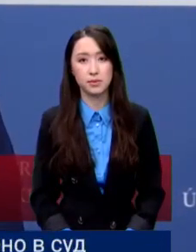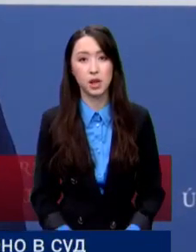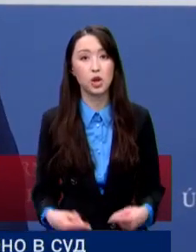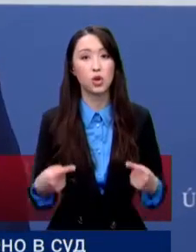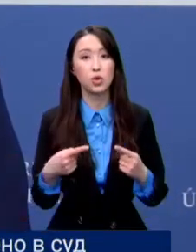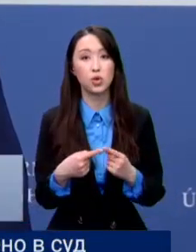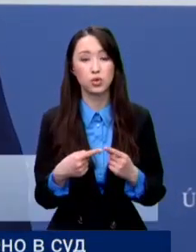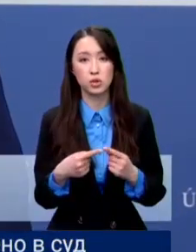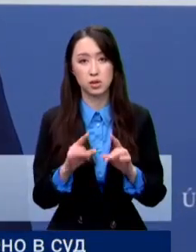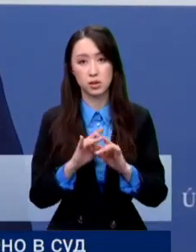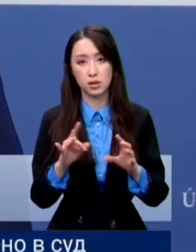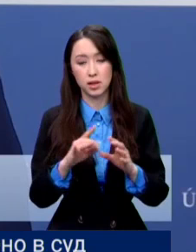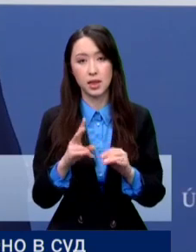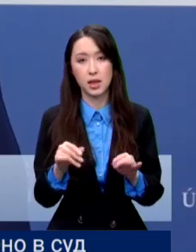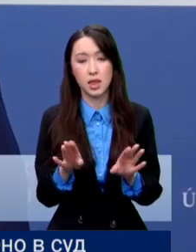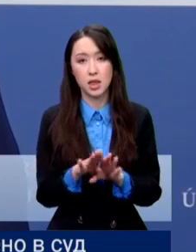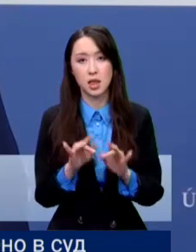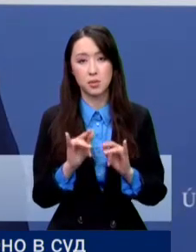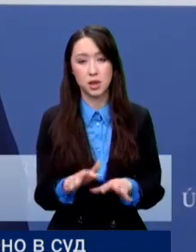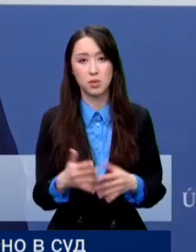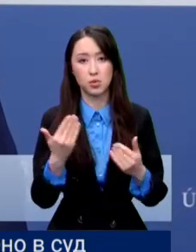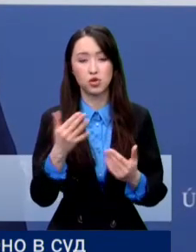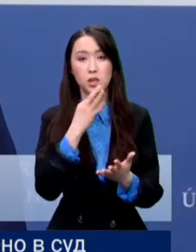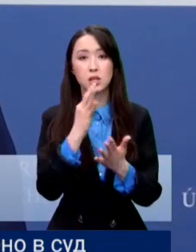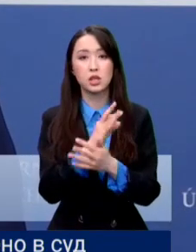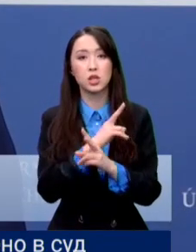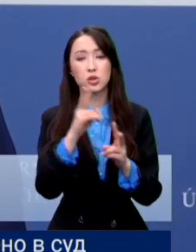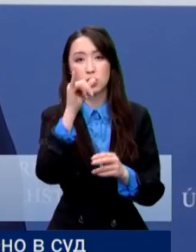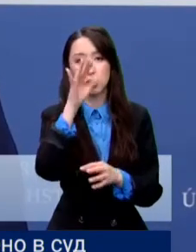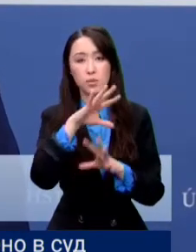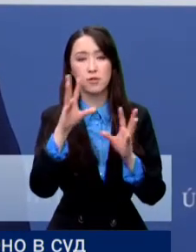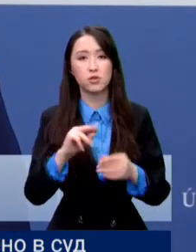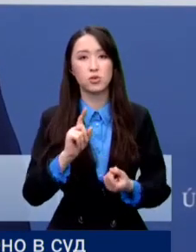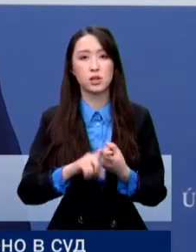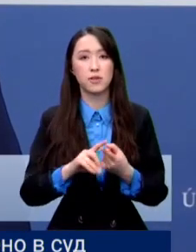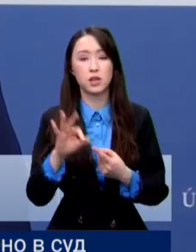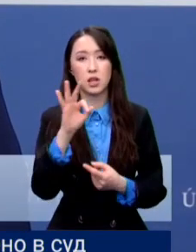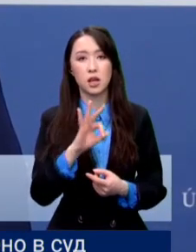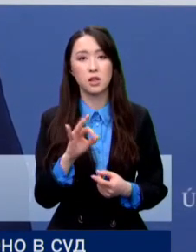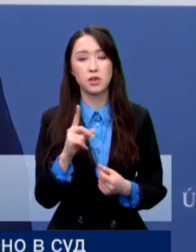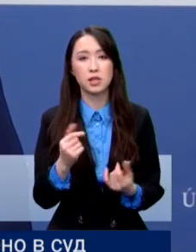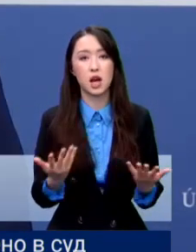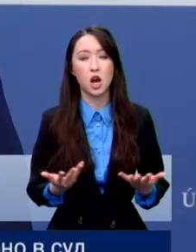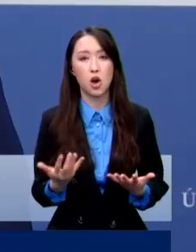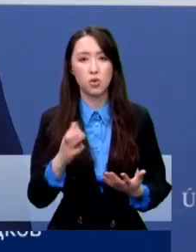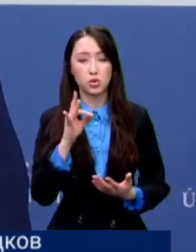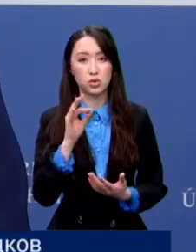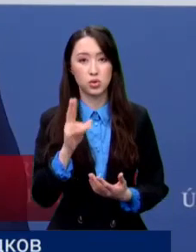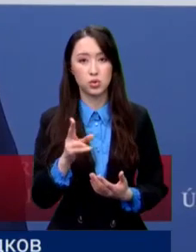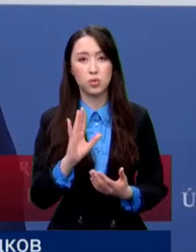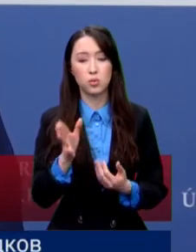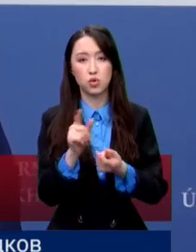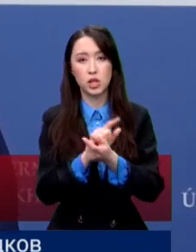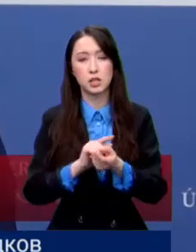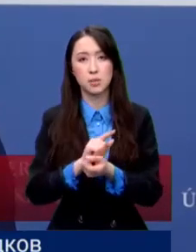Точную цифру на данном этапе никто не может сказать, поскольку все зависит от того, за какой срок исправят,